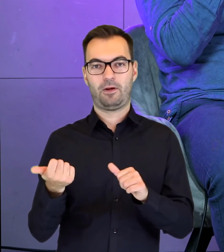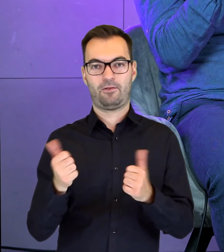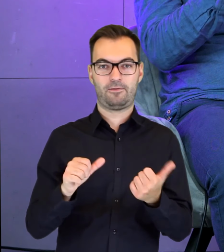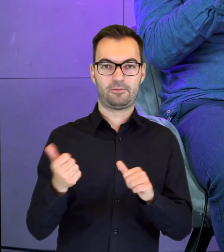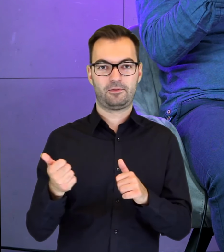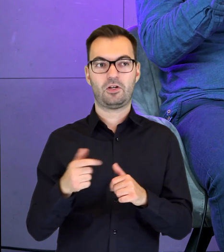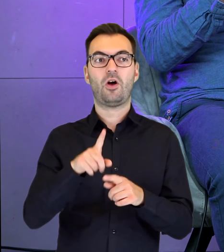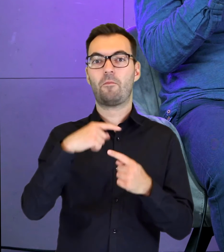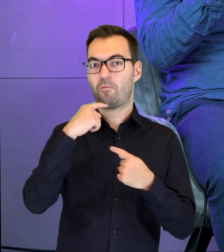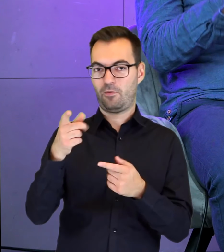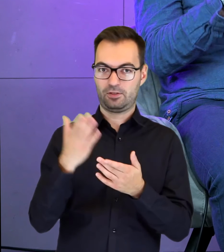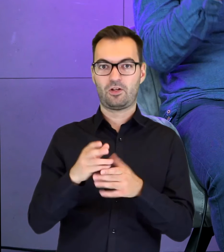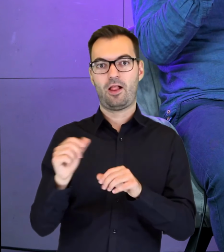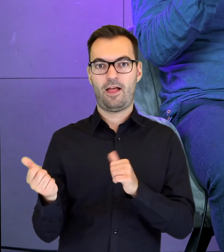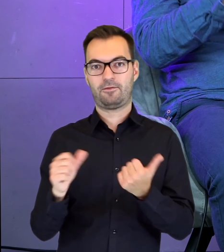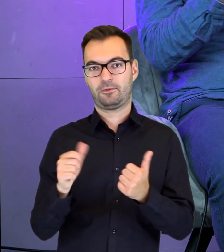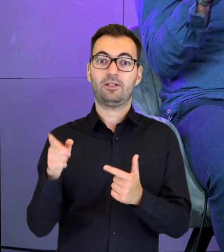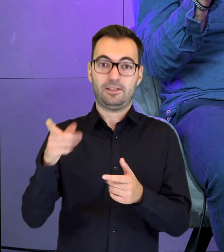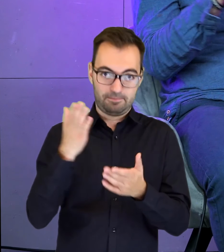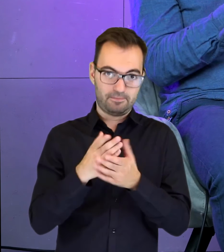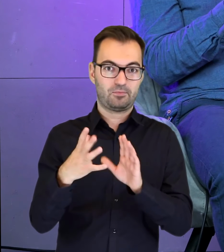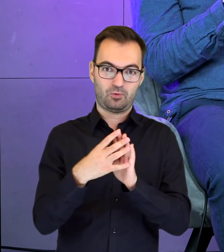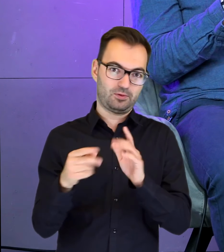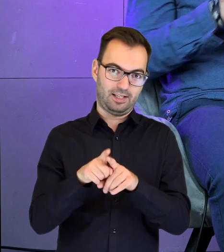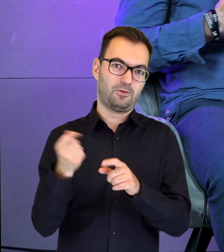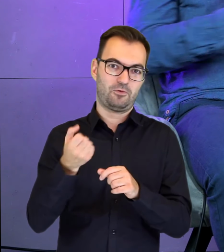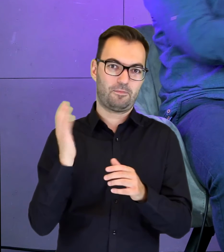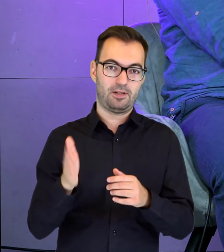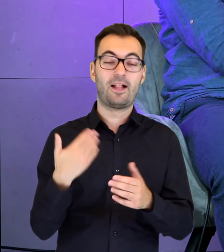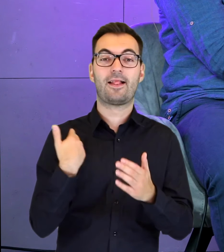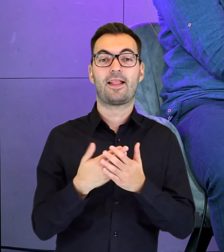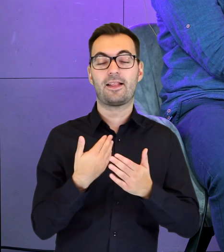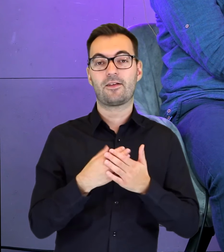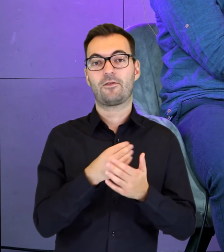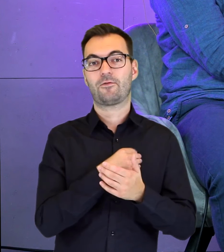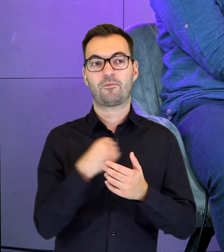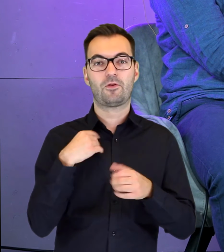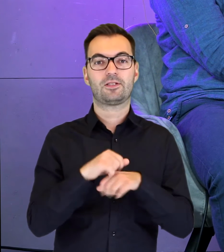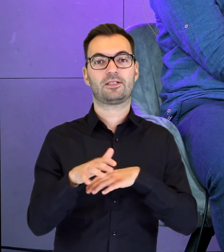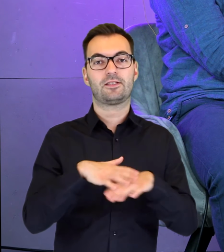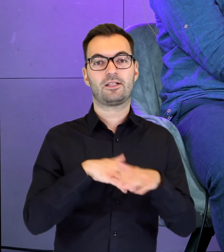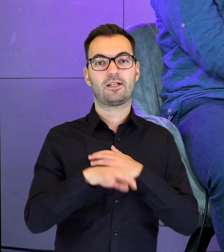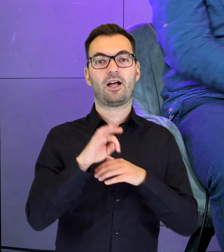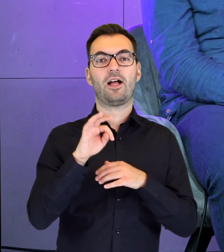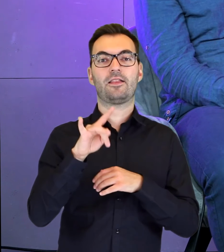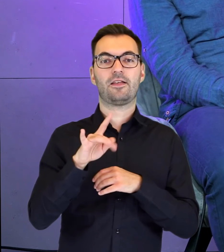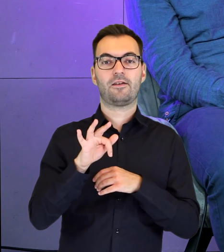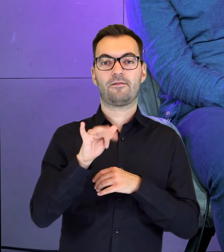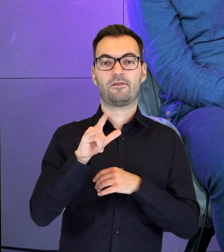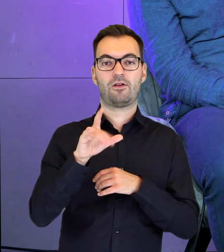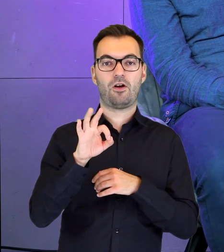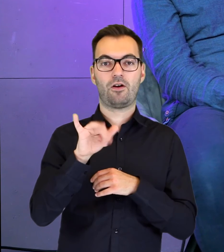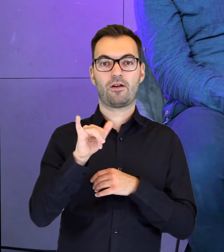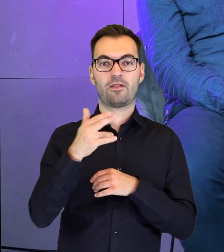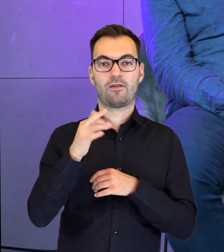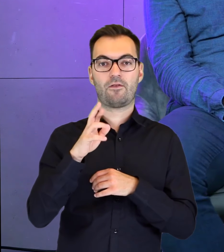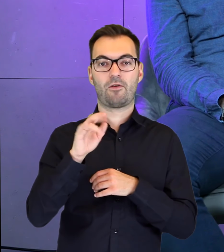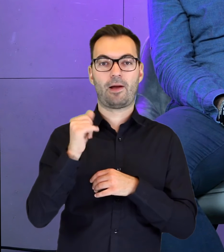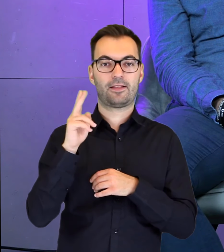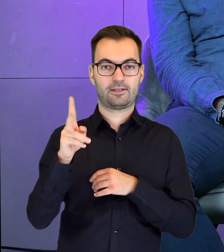korzystania to było właśnie przechodzenie kursor lewo-prawo i ona przekażę ci tą informację do tak będziesz korzystał